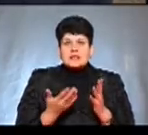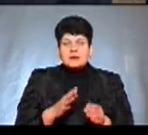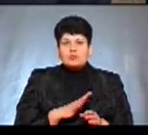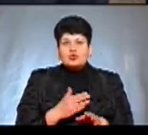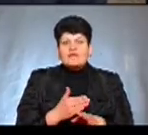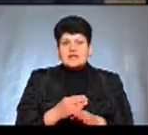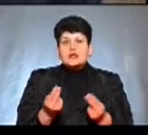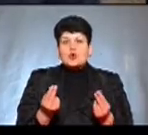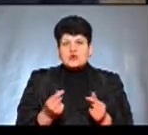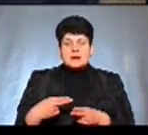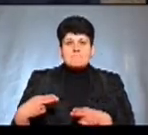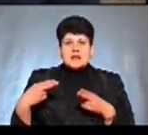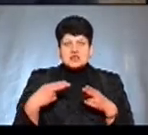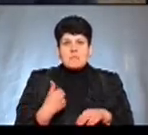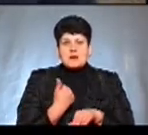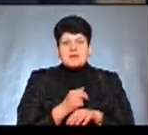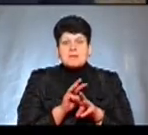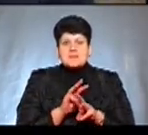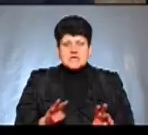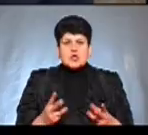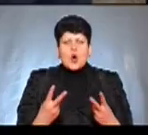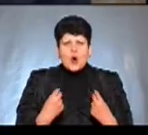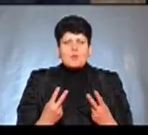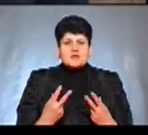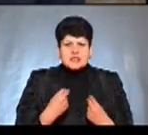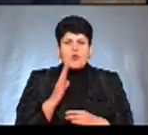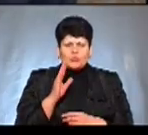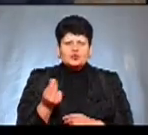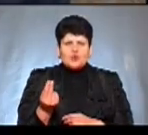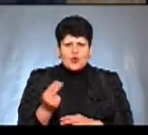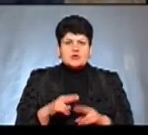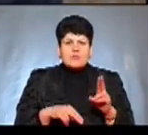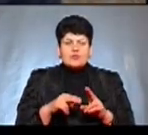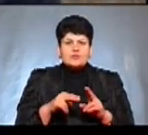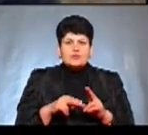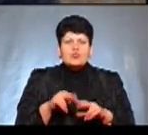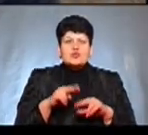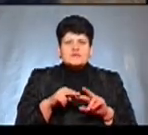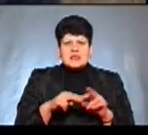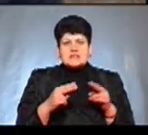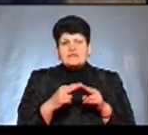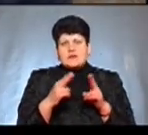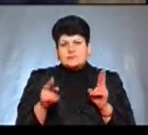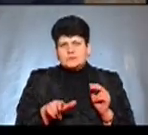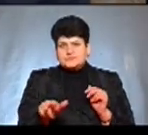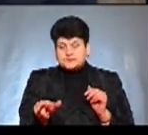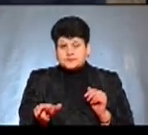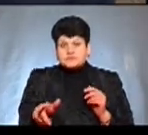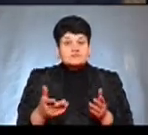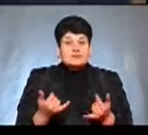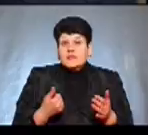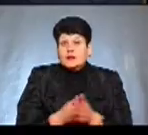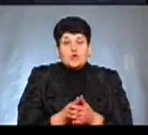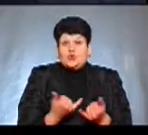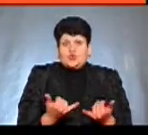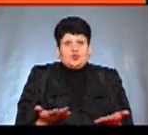виділені гроші. Приїжджав прем'єр-міністр, обіцяв, що будуть гроші для будівництва того шляхопроводу. І так до сьогодні